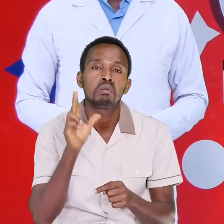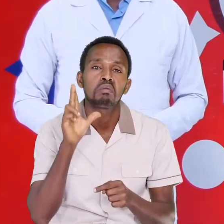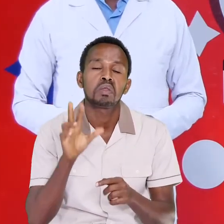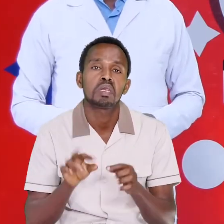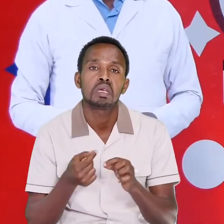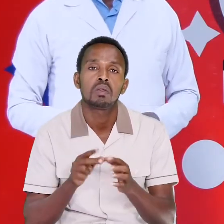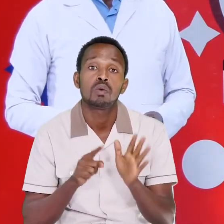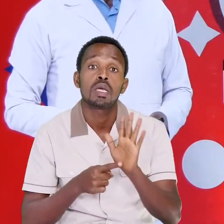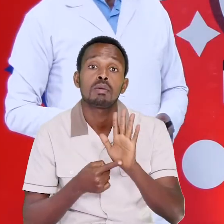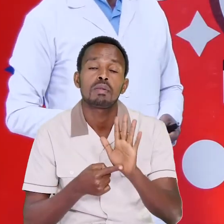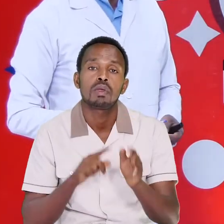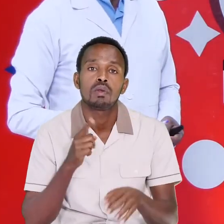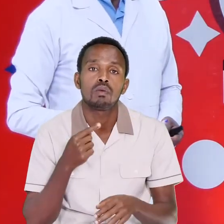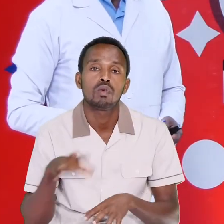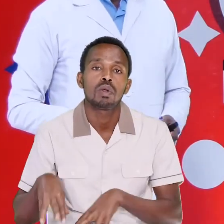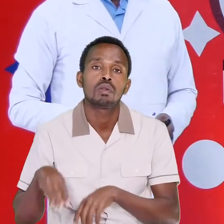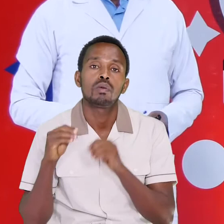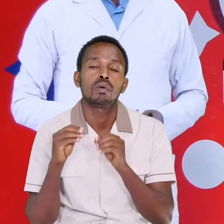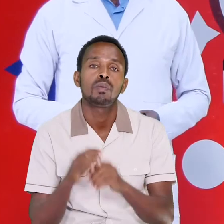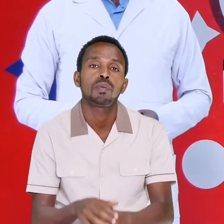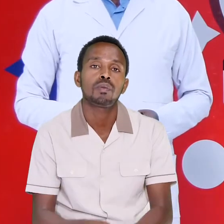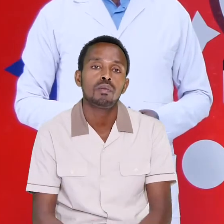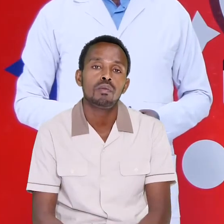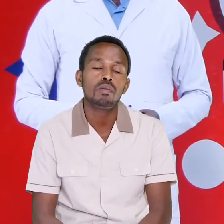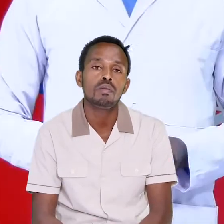ibsa jechuudha. Barattoota